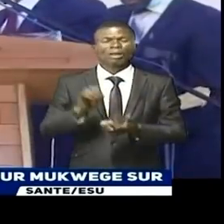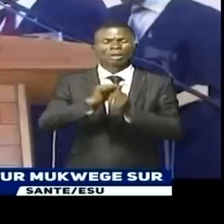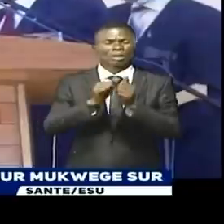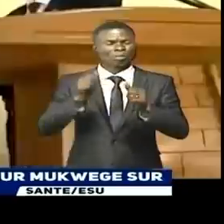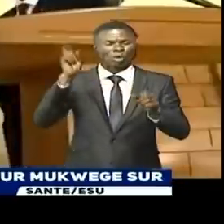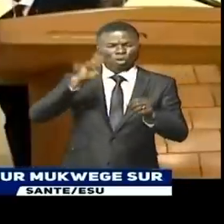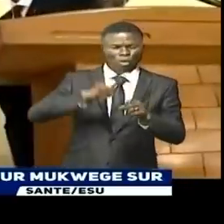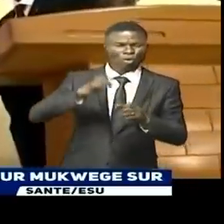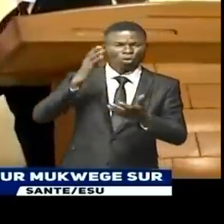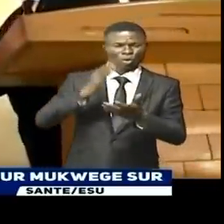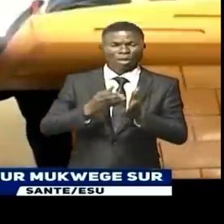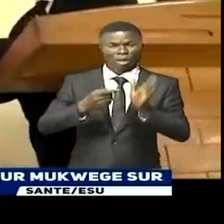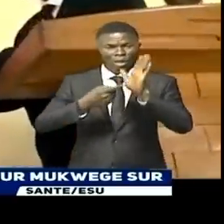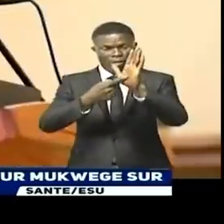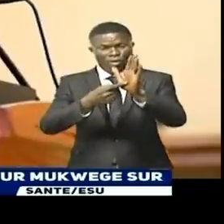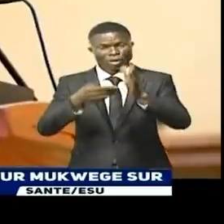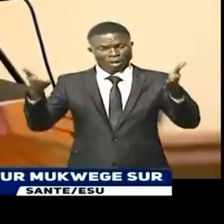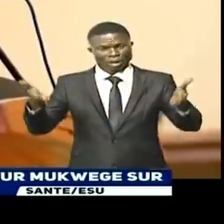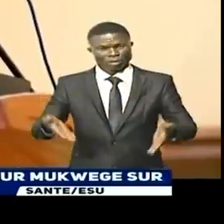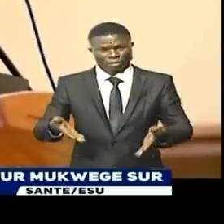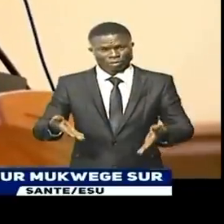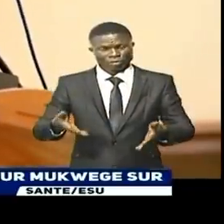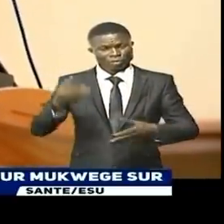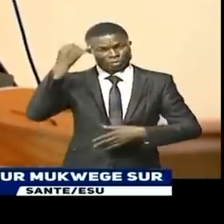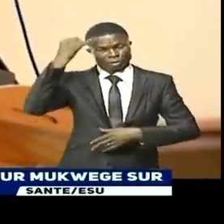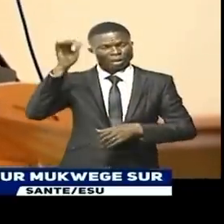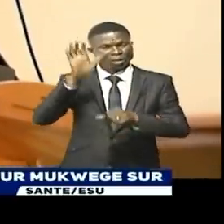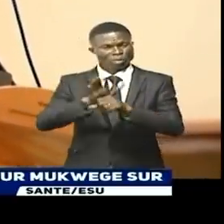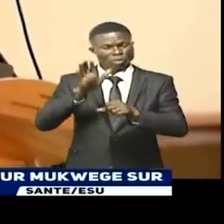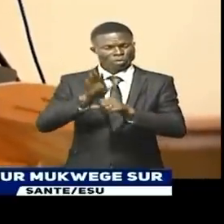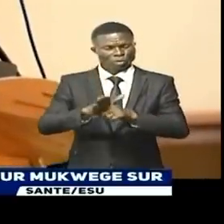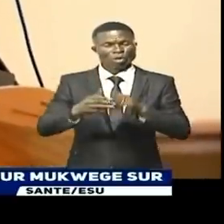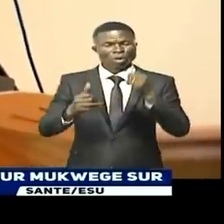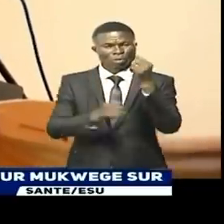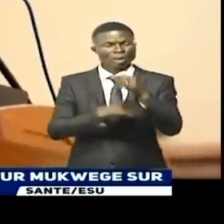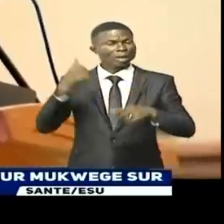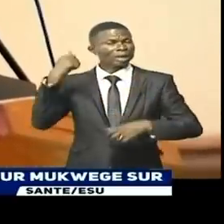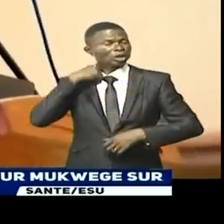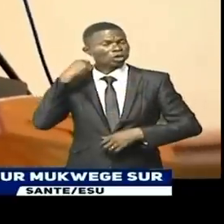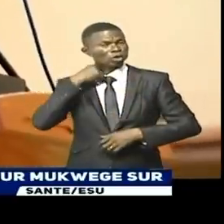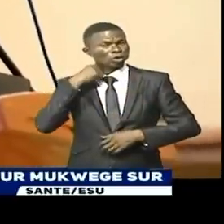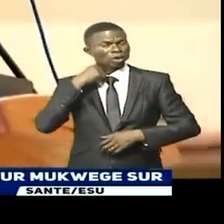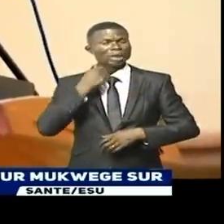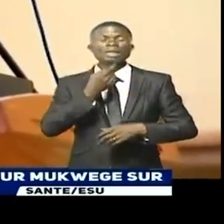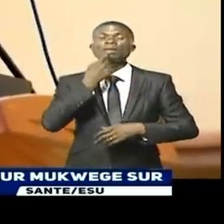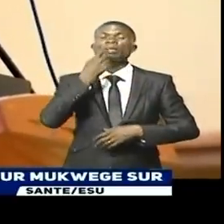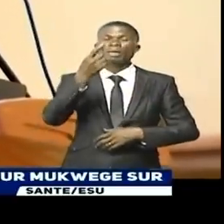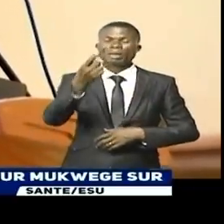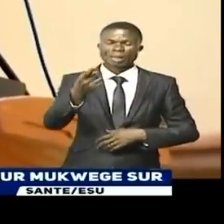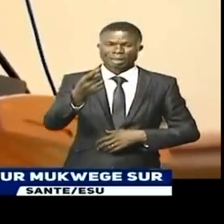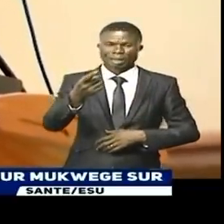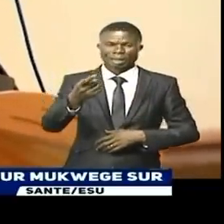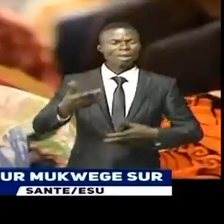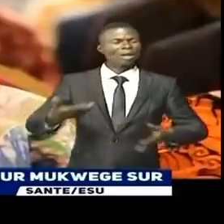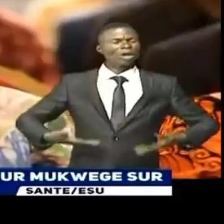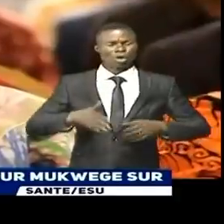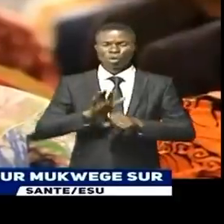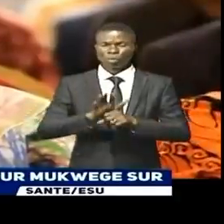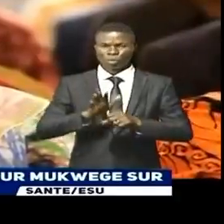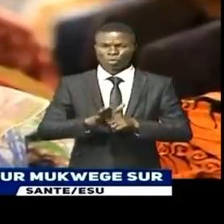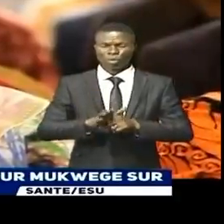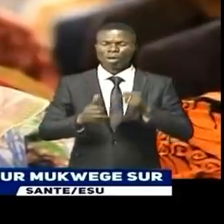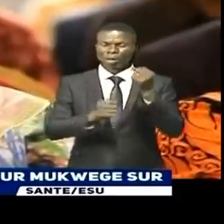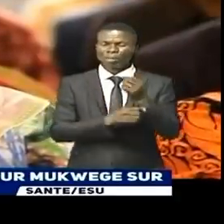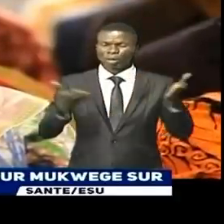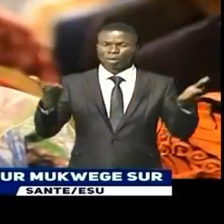commis des prisons 1,6 est ce un temps plein d'émotions de doctor who qui a dit se sentir enfin chez soi a rappelé